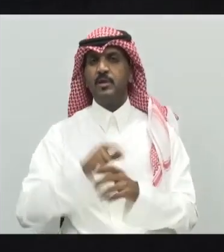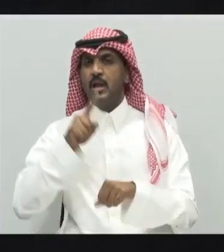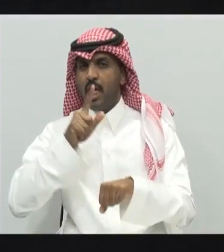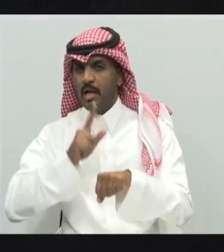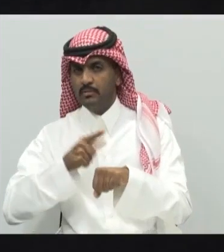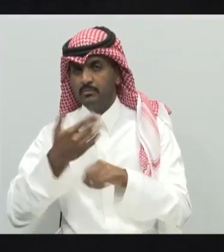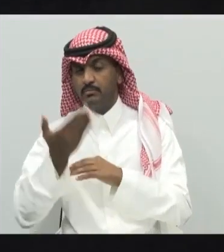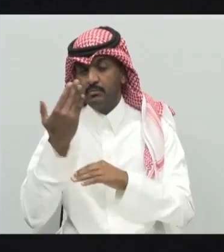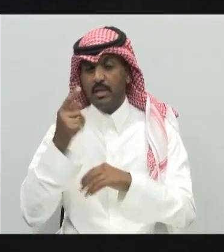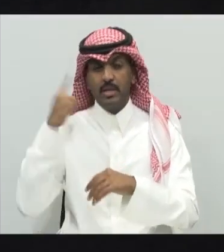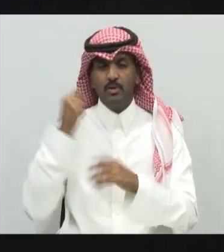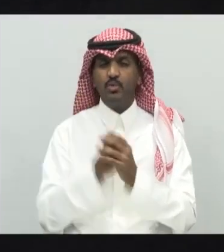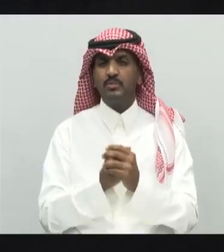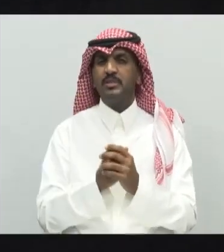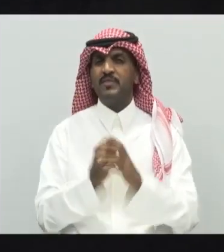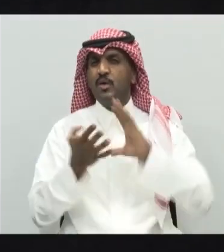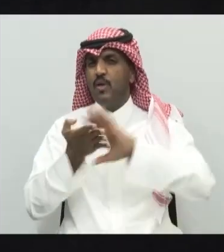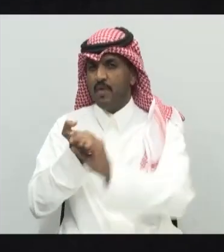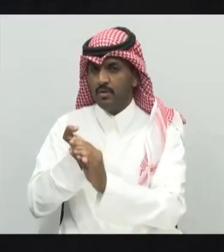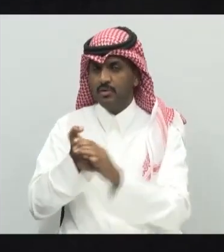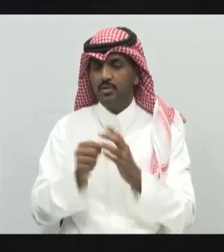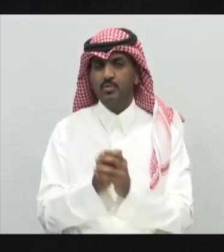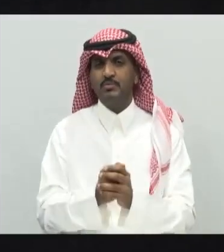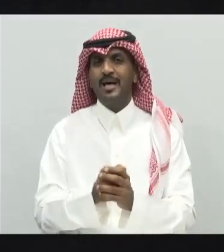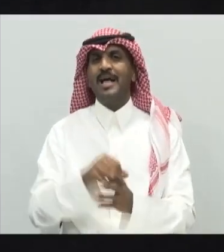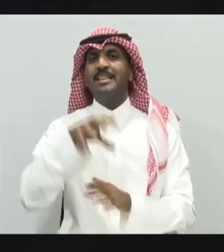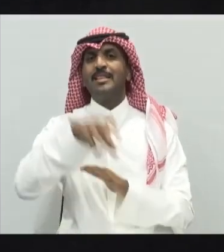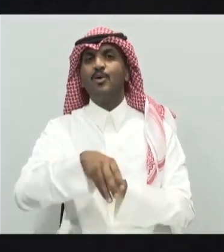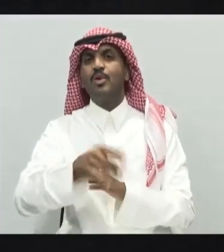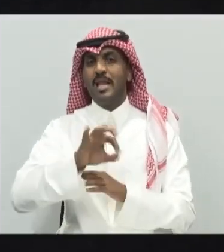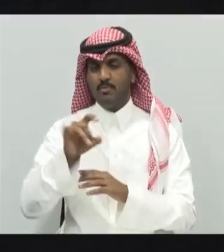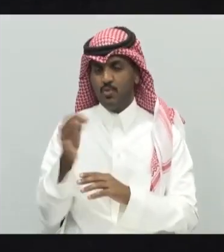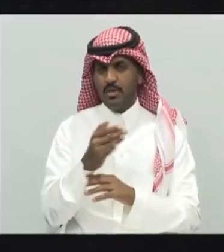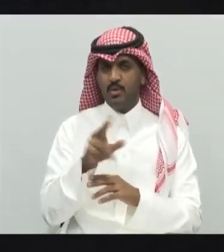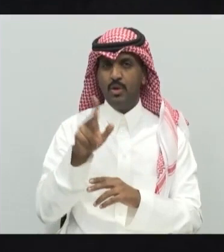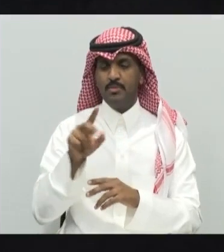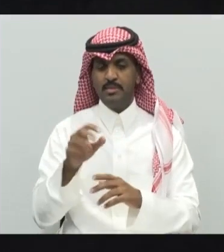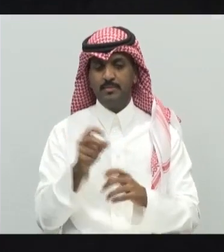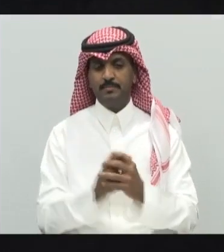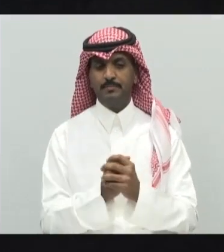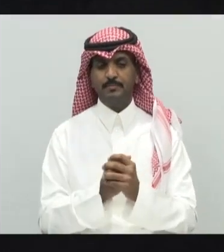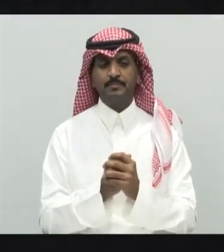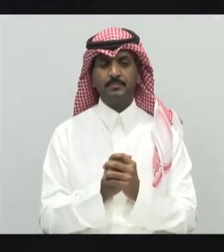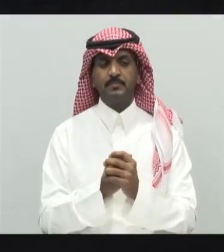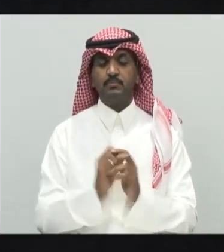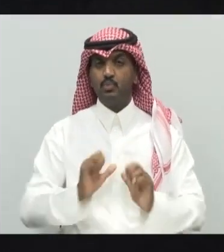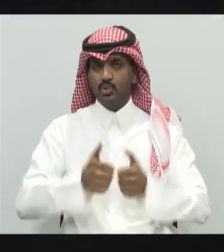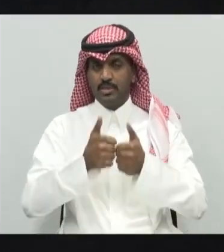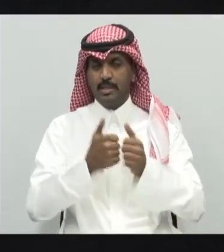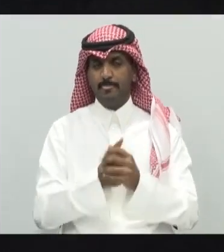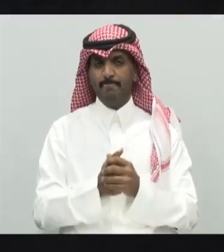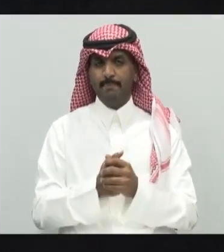وامتدت في عهد الخلفاء الراشدين ثم الدوله الامويه والدوله العباسيه ايضا من منجزات